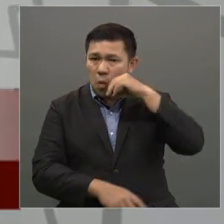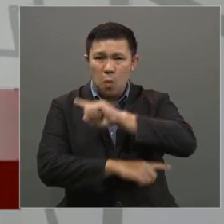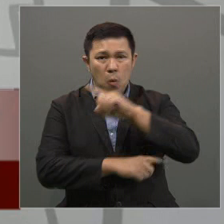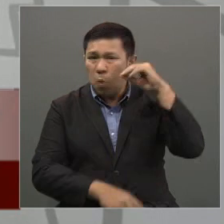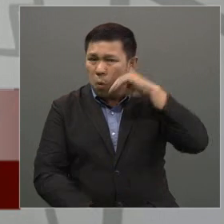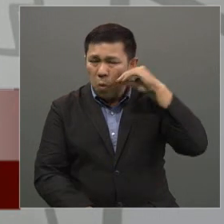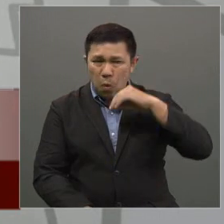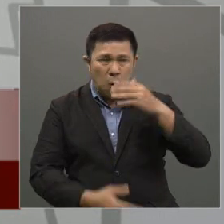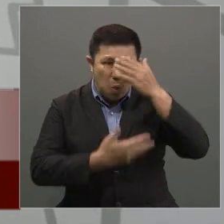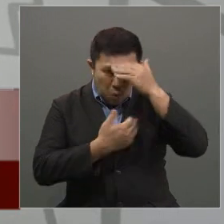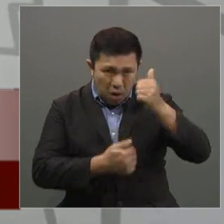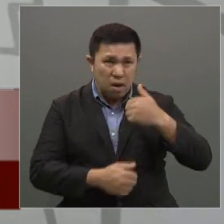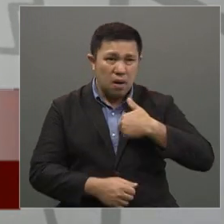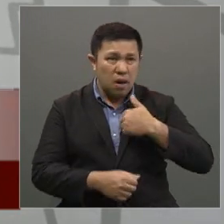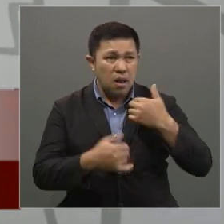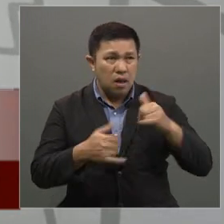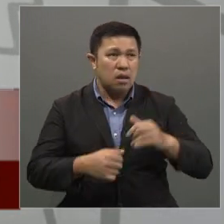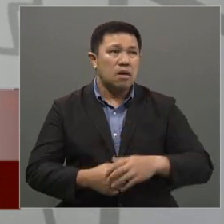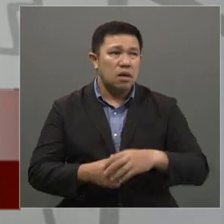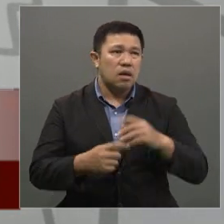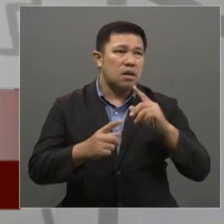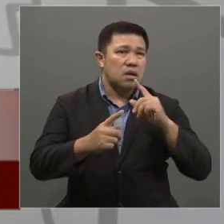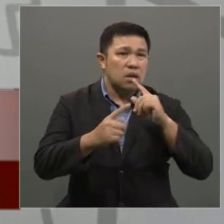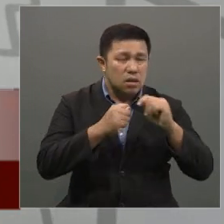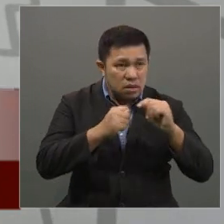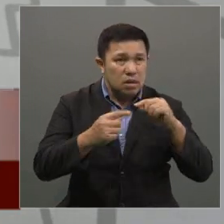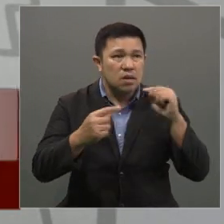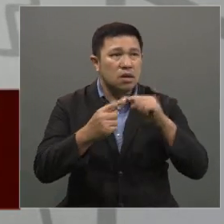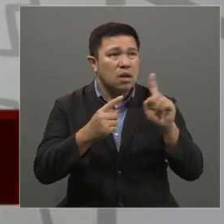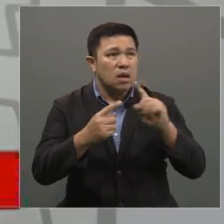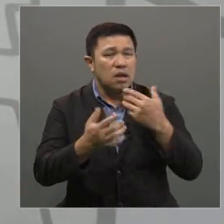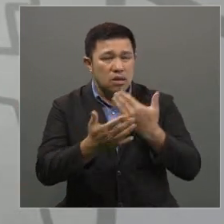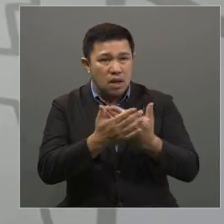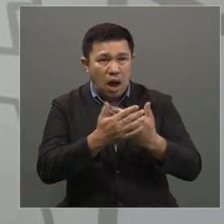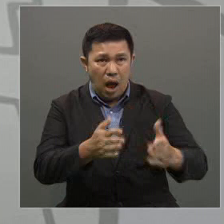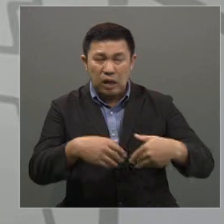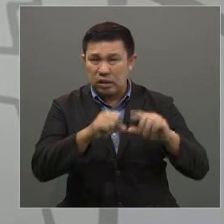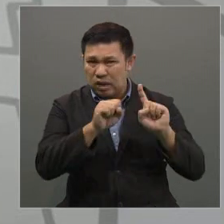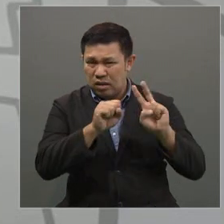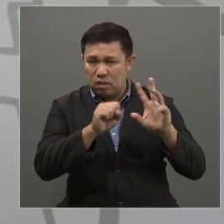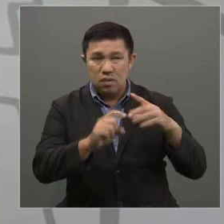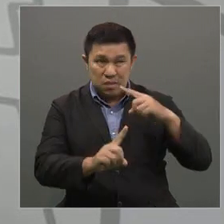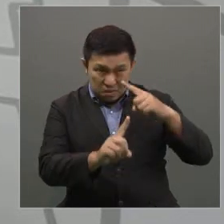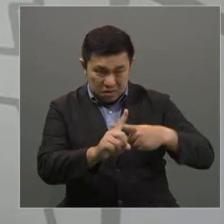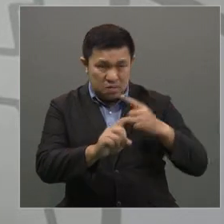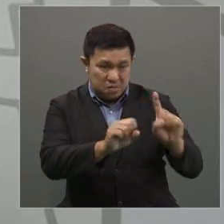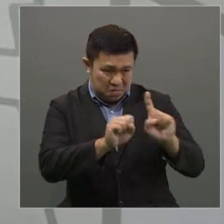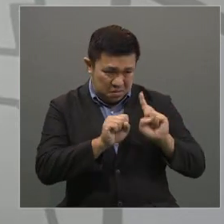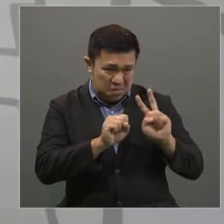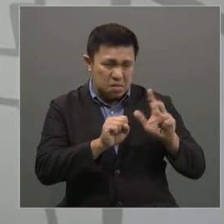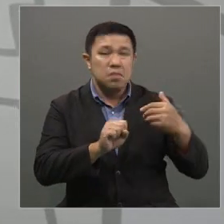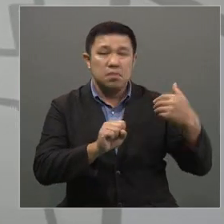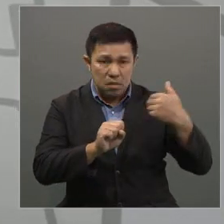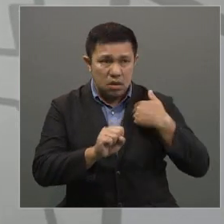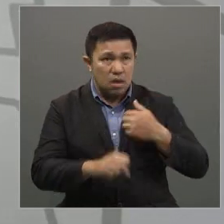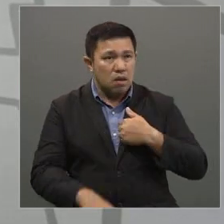บสนใจไหมคือติดต่อแบบงานหลักแสนก็มีนะคะคือเดือนละแสนเลยอะไรประมาณนี้